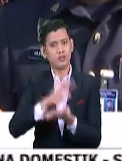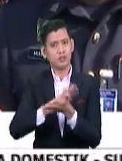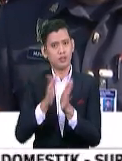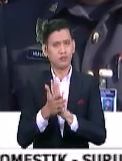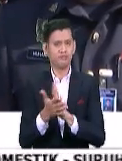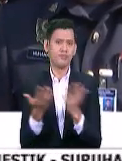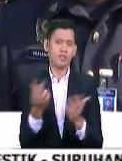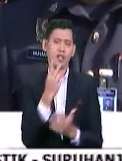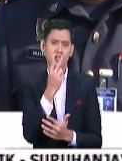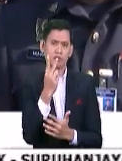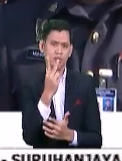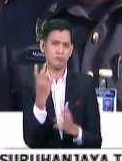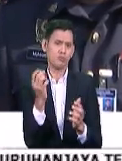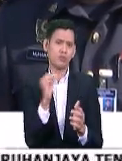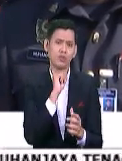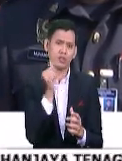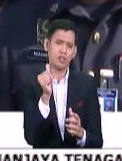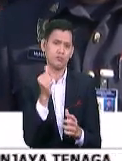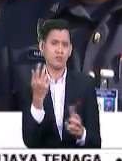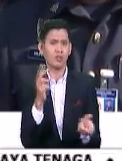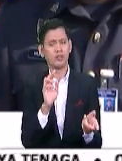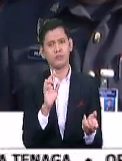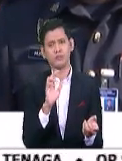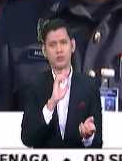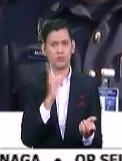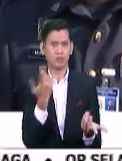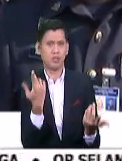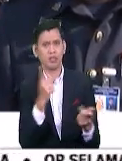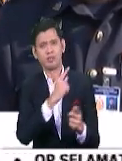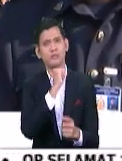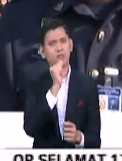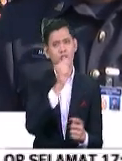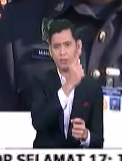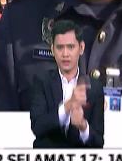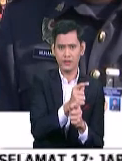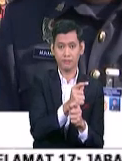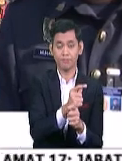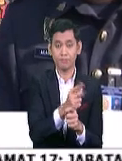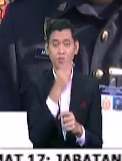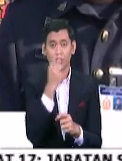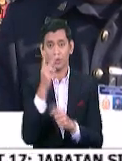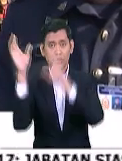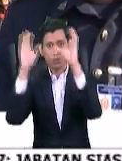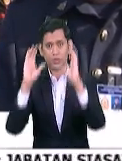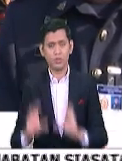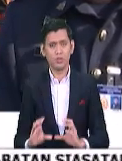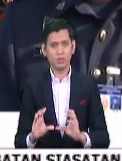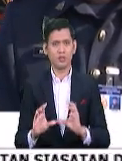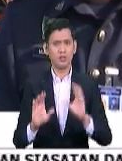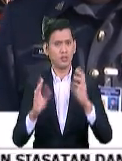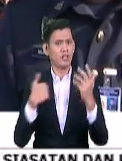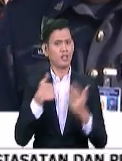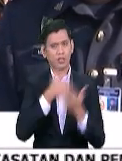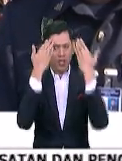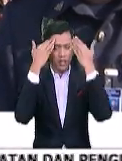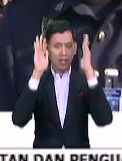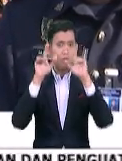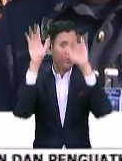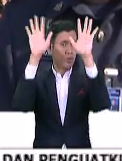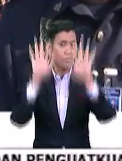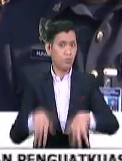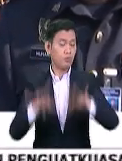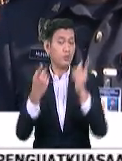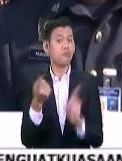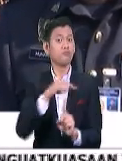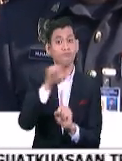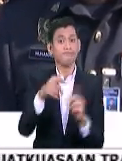tuh tak menentu menunjukkan mtl new juga tidak menentu musimnya dengan tren hujan begitu tak boleh nah